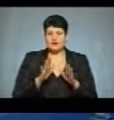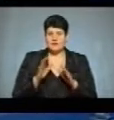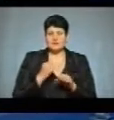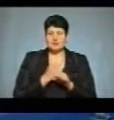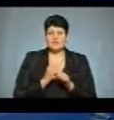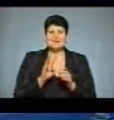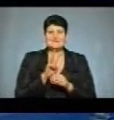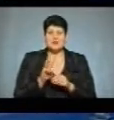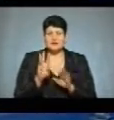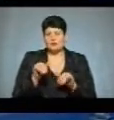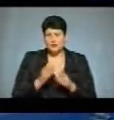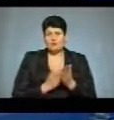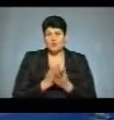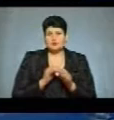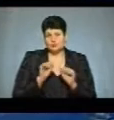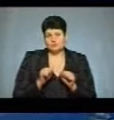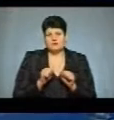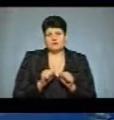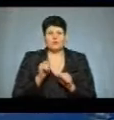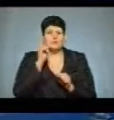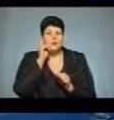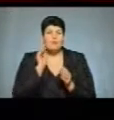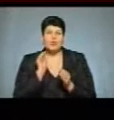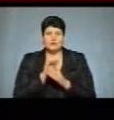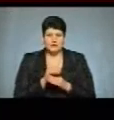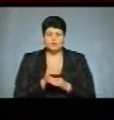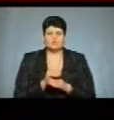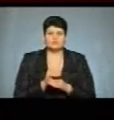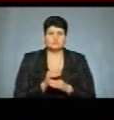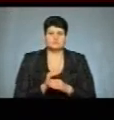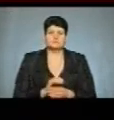така послуга буде доступна у мобільному додатку.